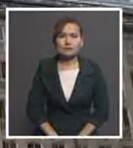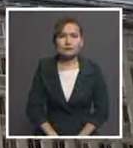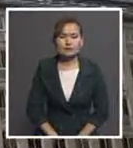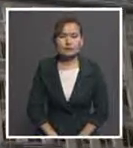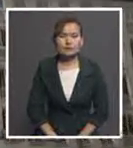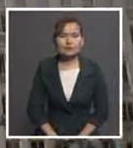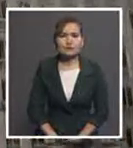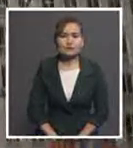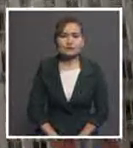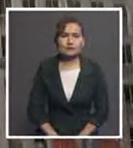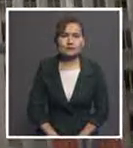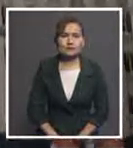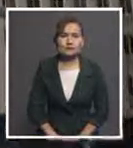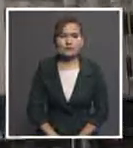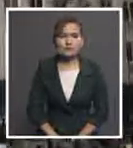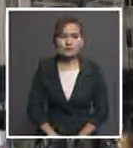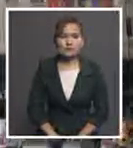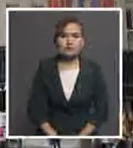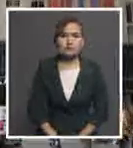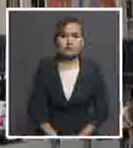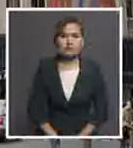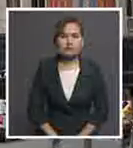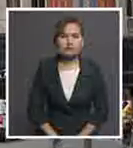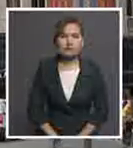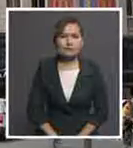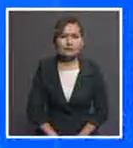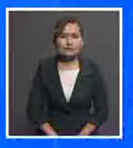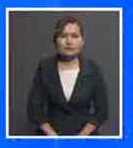Өмірбек, Қазақстан ұлттық телеарнасы, Антверпен, Бельгия.